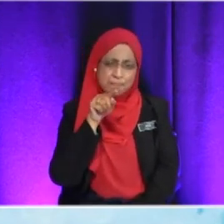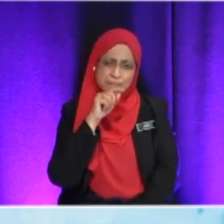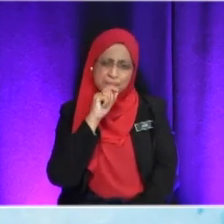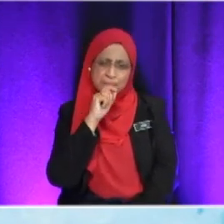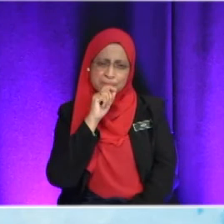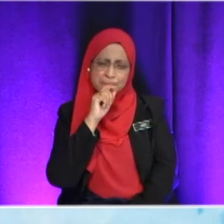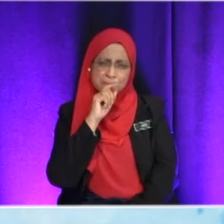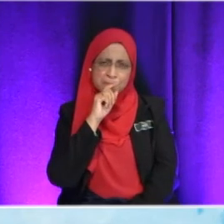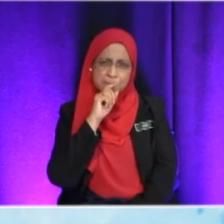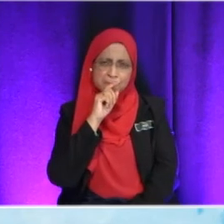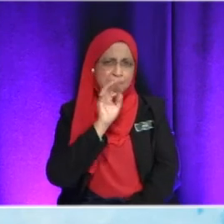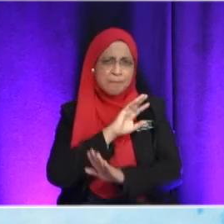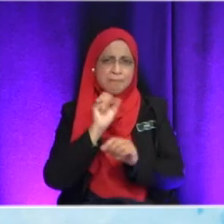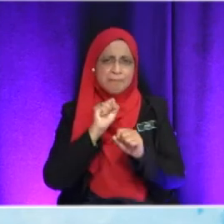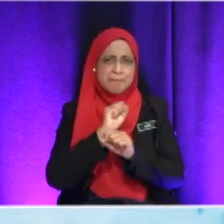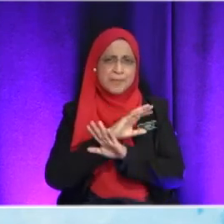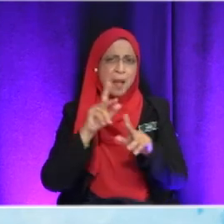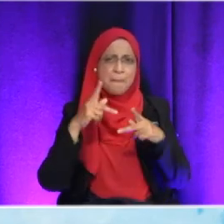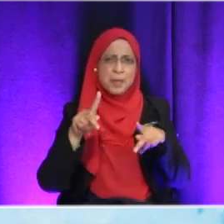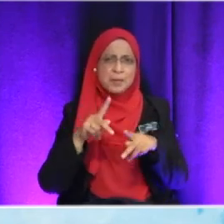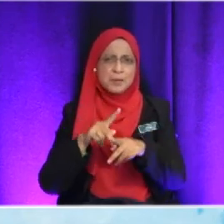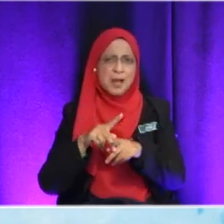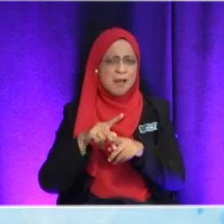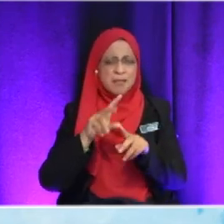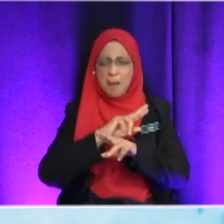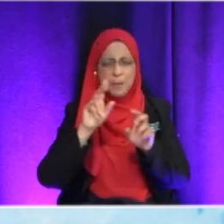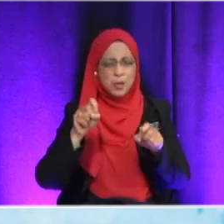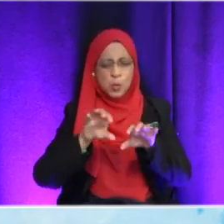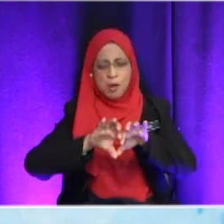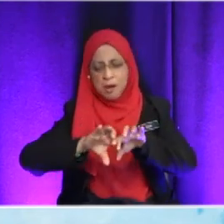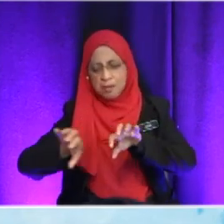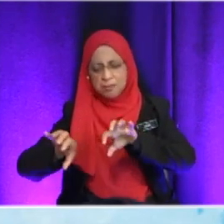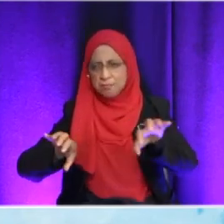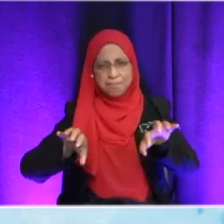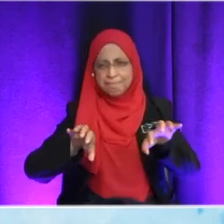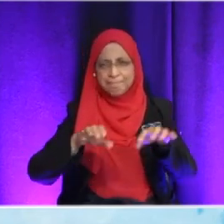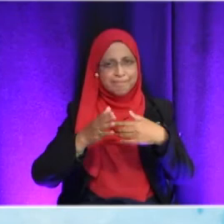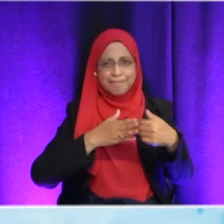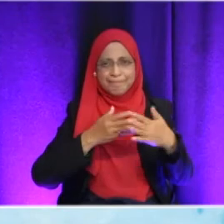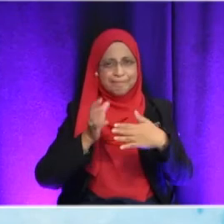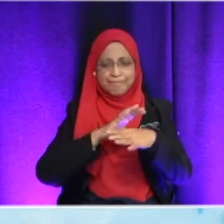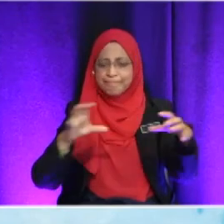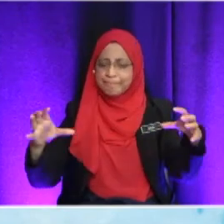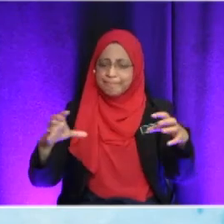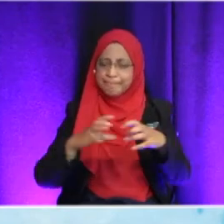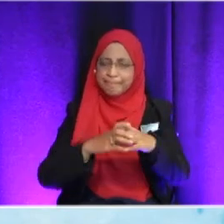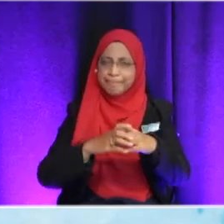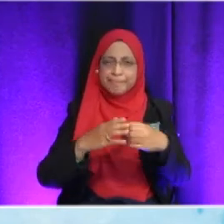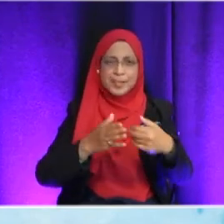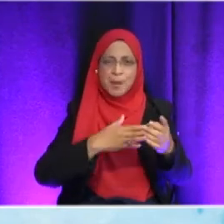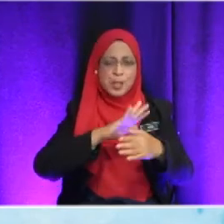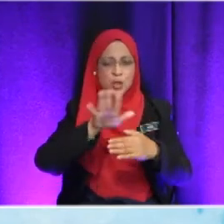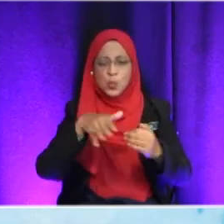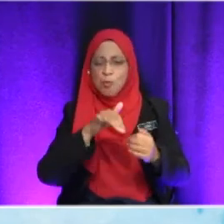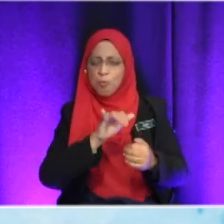tak perlu untuk diasingkan Sebab Dia melengkapi apa namanya piawai piawaian yang ada dia matang ditaruh